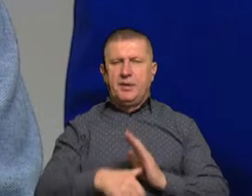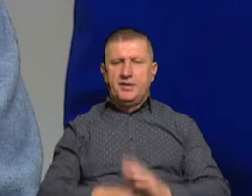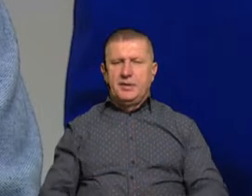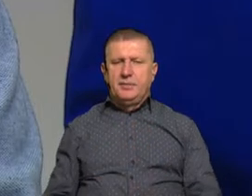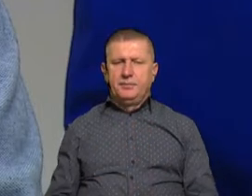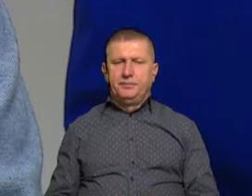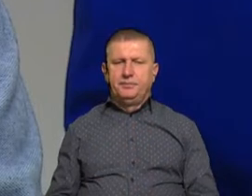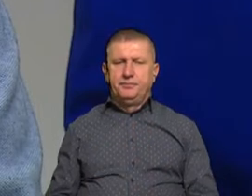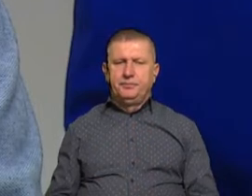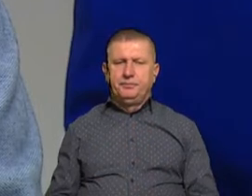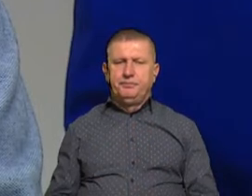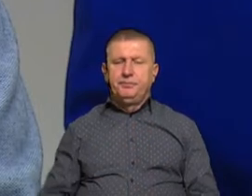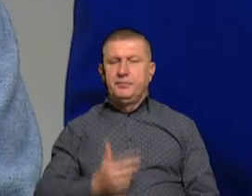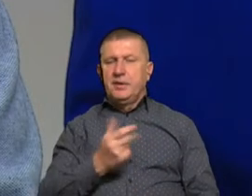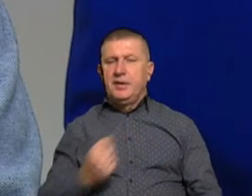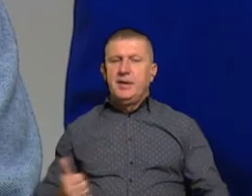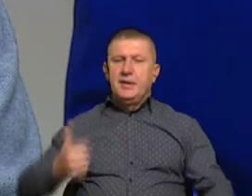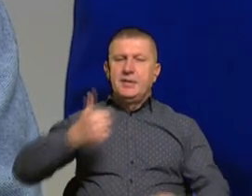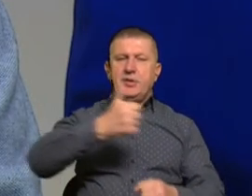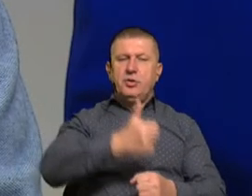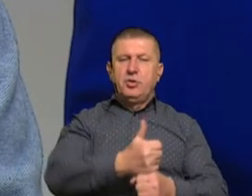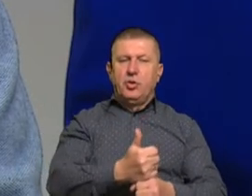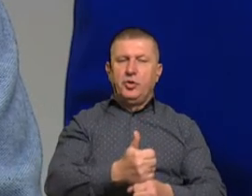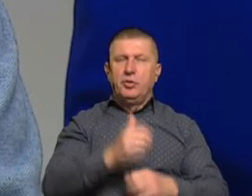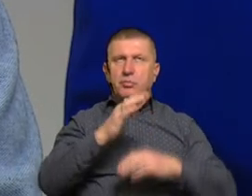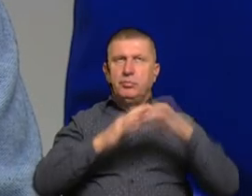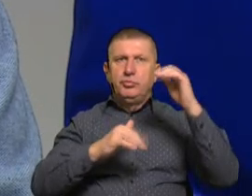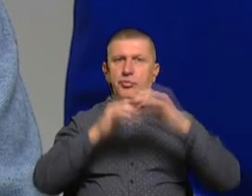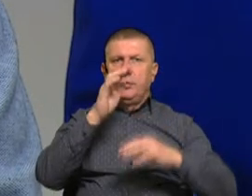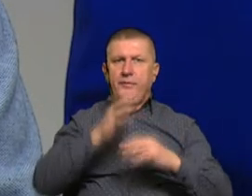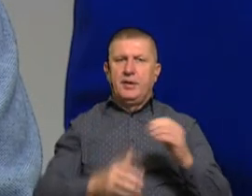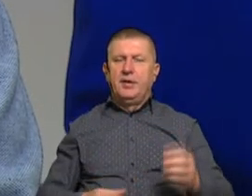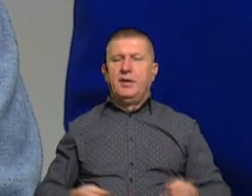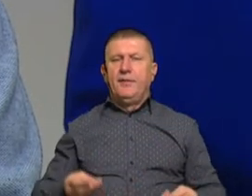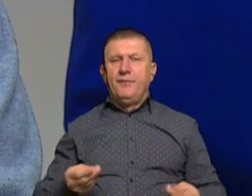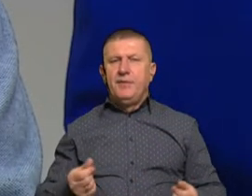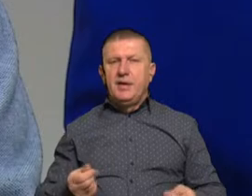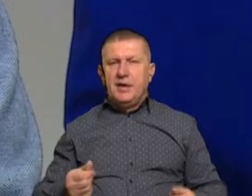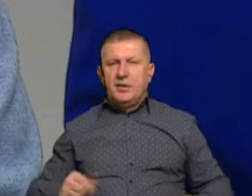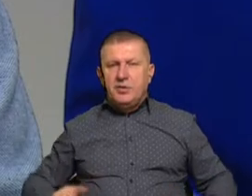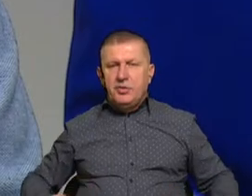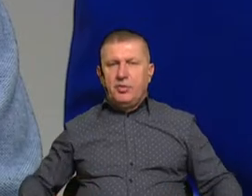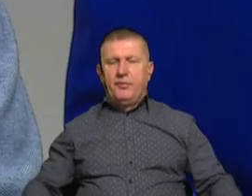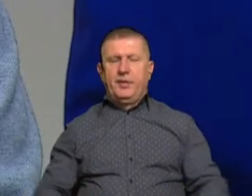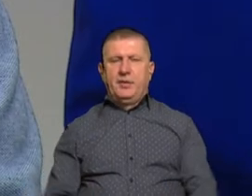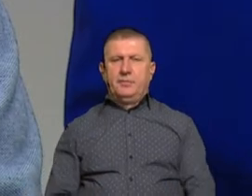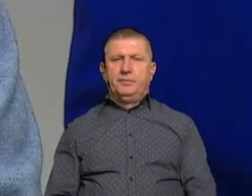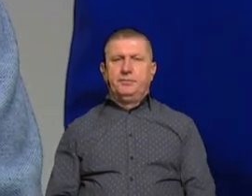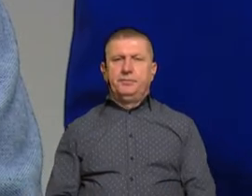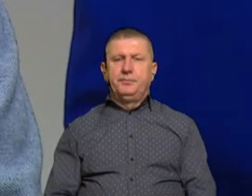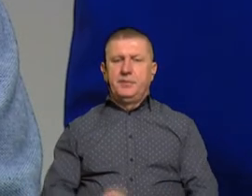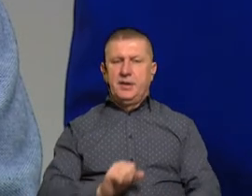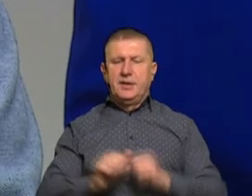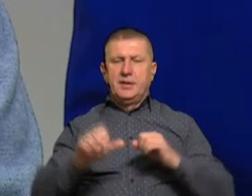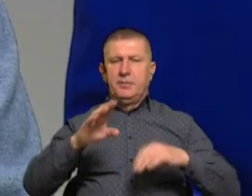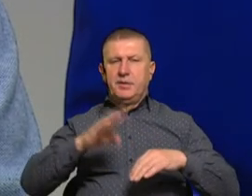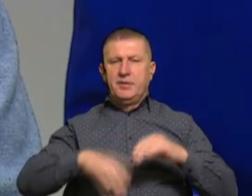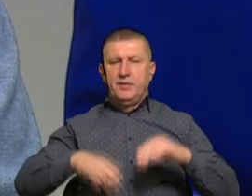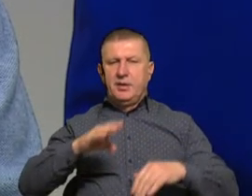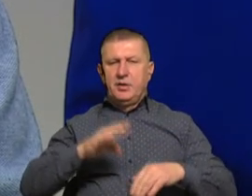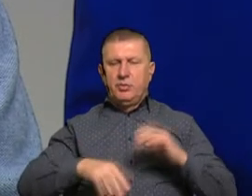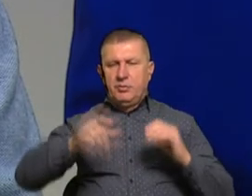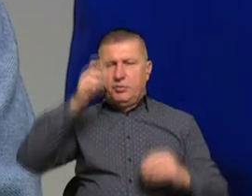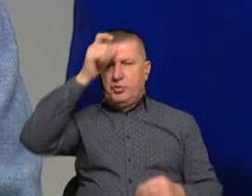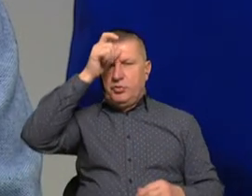Nie stoją za mną deweloperzy, nie stoją za mną żadne finansowe organizacje. Jestem zwykłym, naprawdę